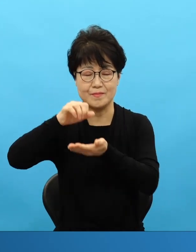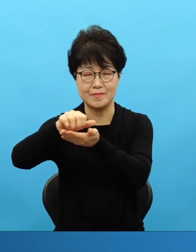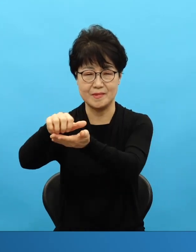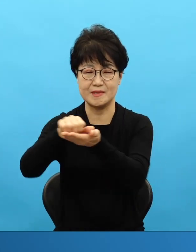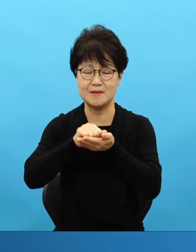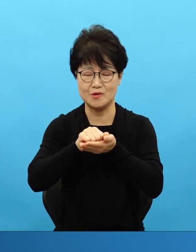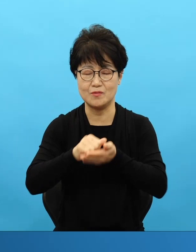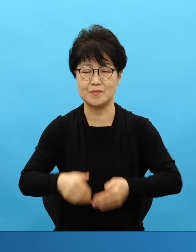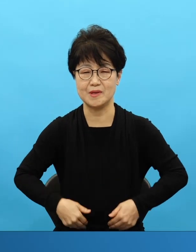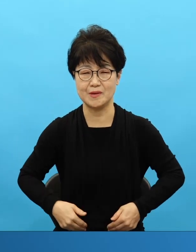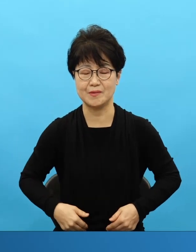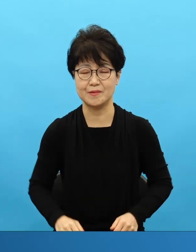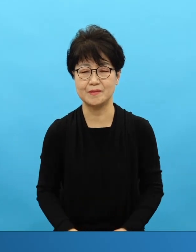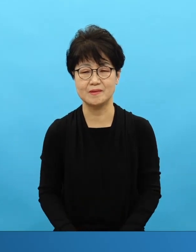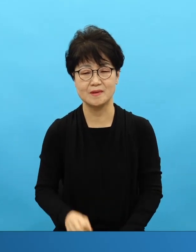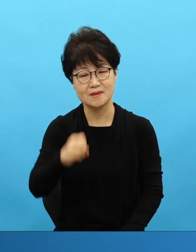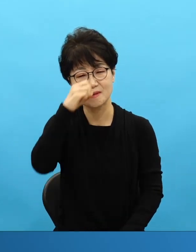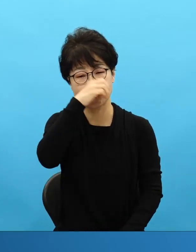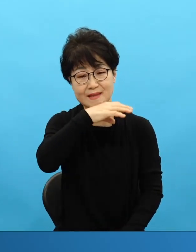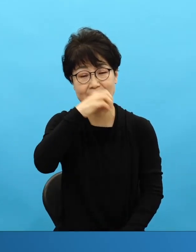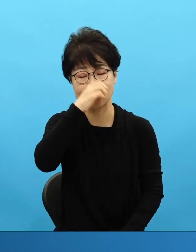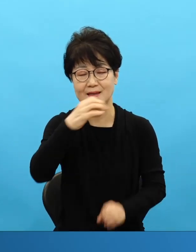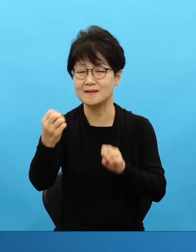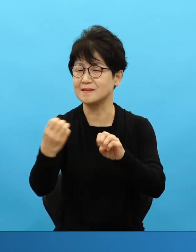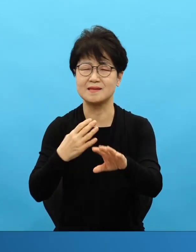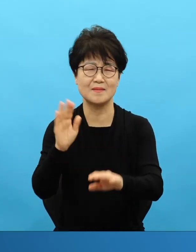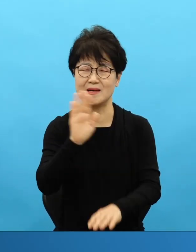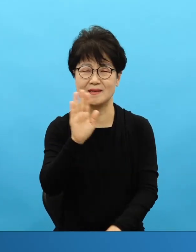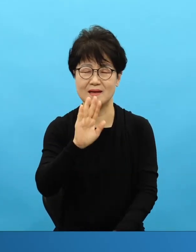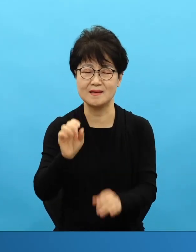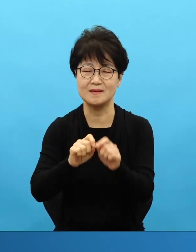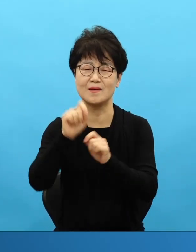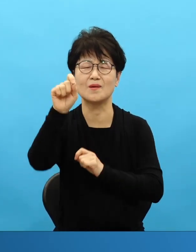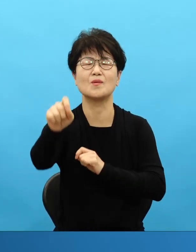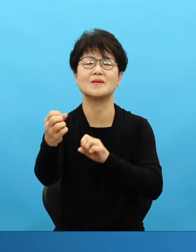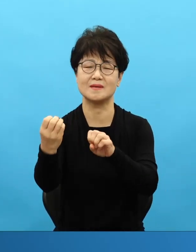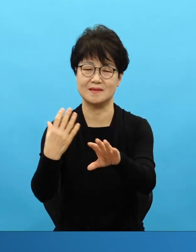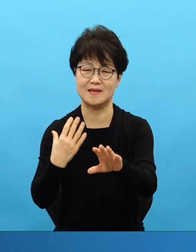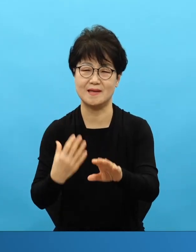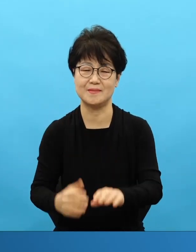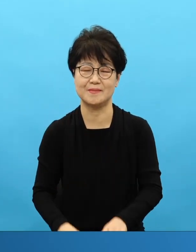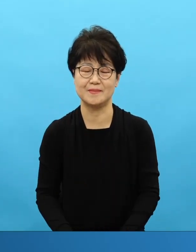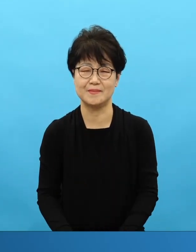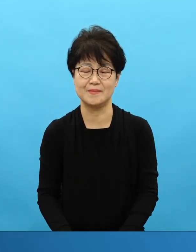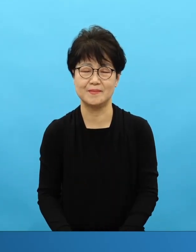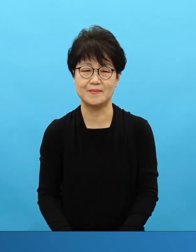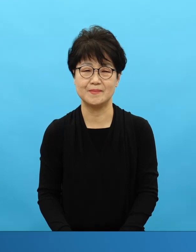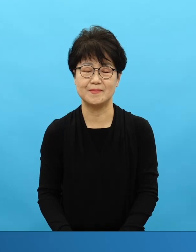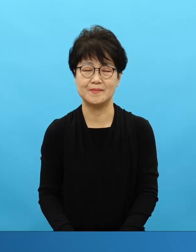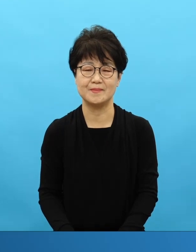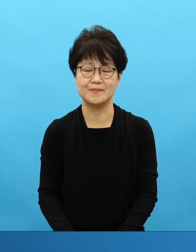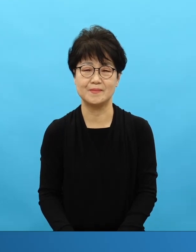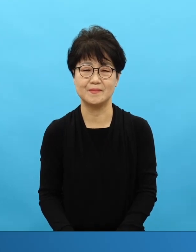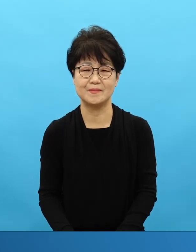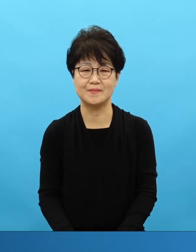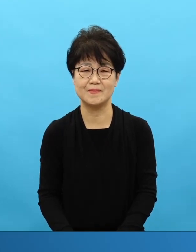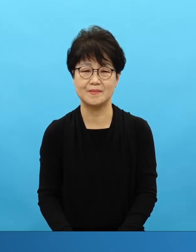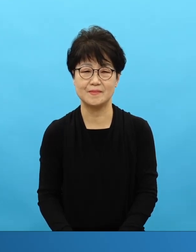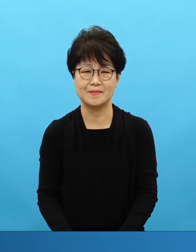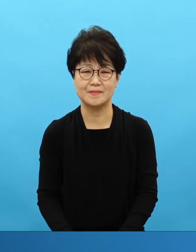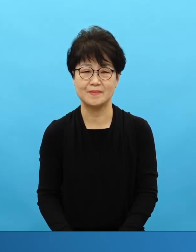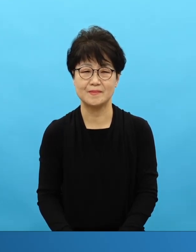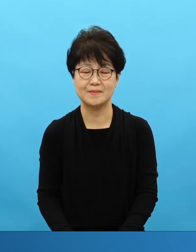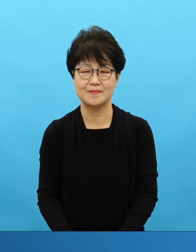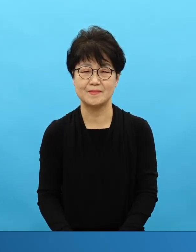영원한 응답이다 했습니다. And not just any answer, but the eternal answer. 앞으로 조금 그 계속 여러분 이해될